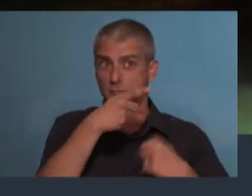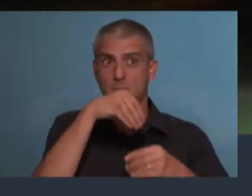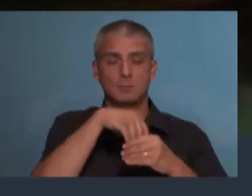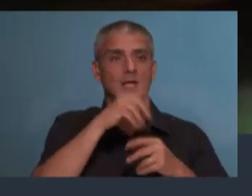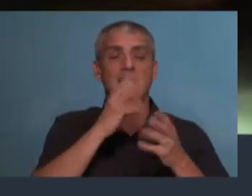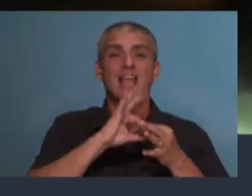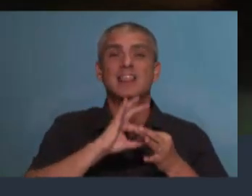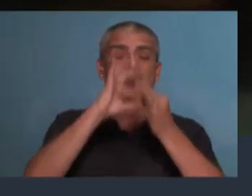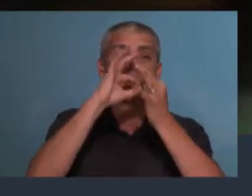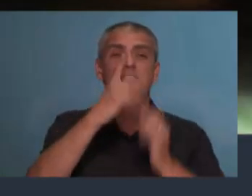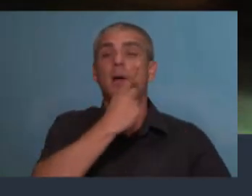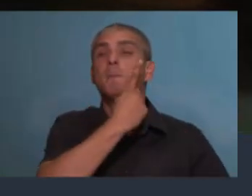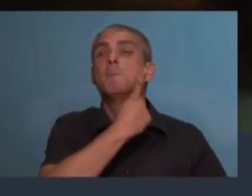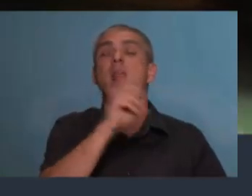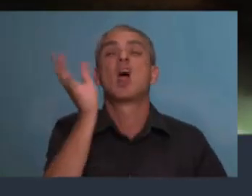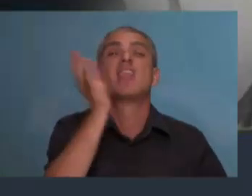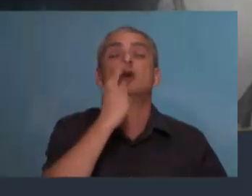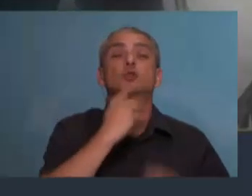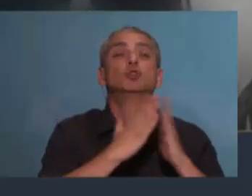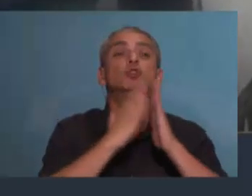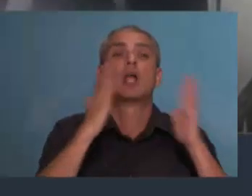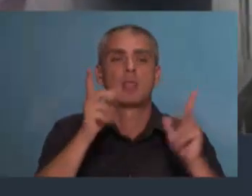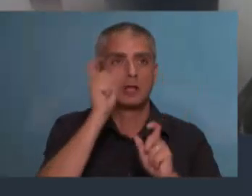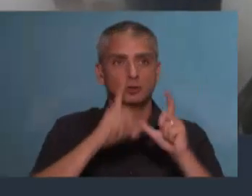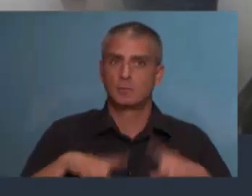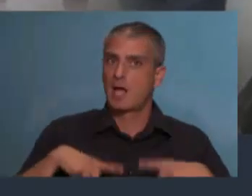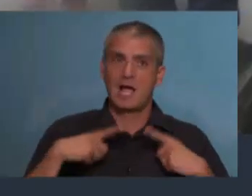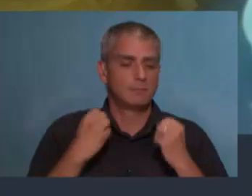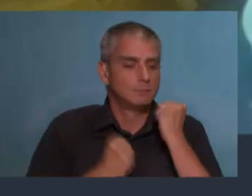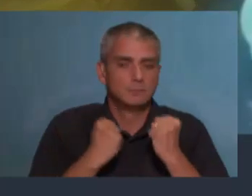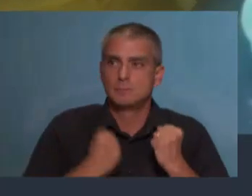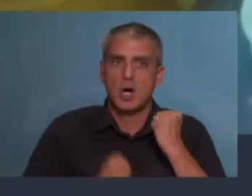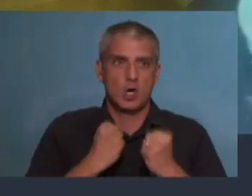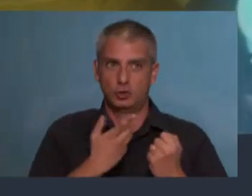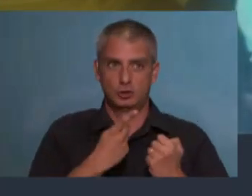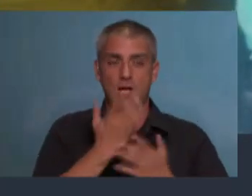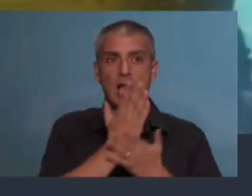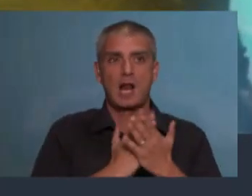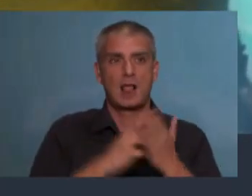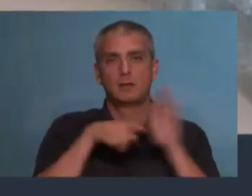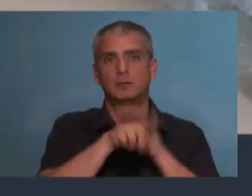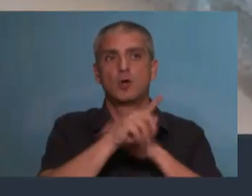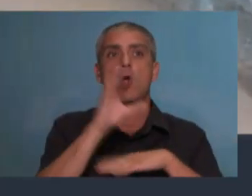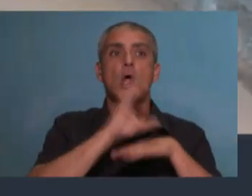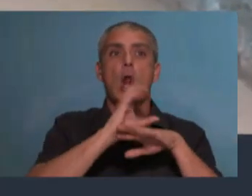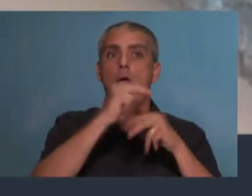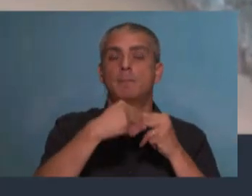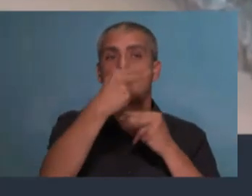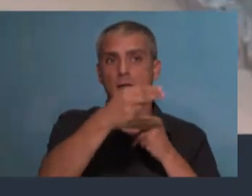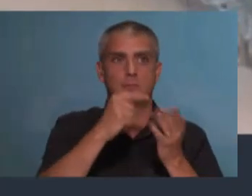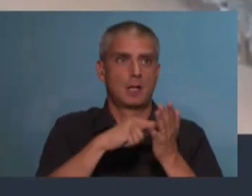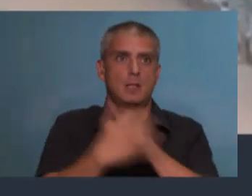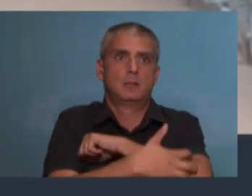שיעור אינפלציה של 1,000,000% בשנה, כשהאזרחים חיים במלחמת הישרדות, חלקם נסים לקולומביה השכנה, מפת